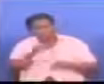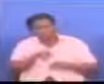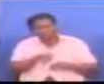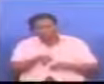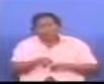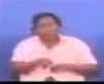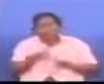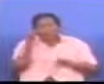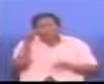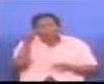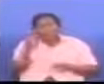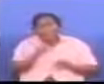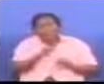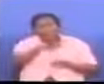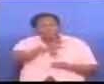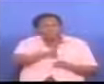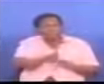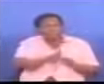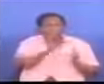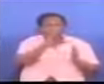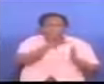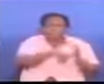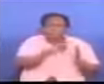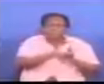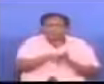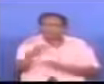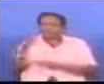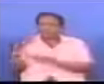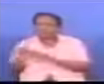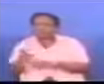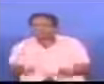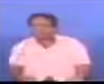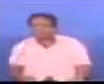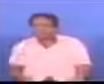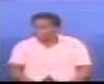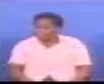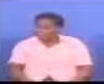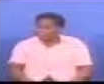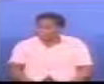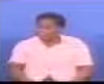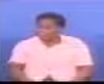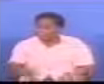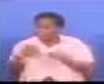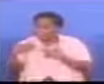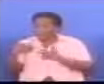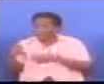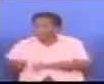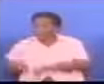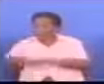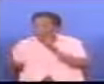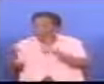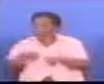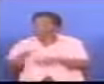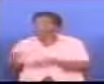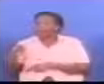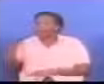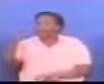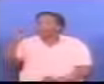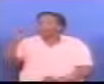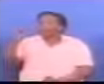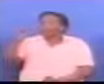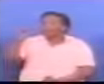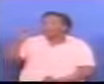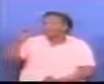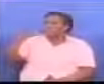Tumevunja mkataba wa Symbion, tunasema tutawekeza mitambo wenyewe pale. Leo Lindi na Mtwara tunakaa mpaka